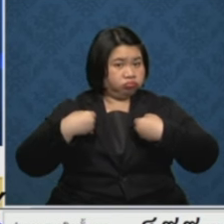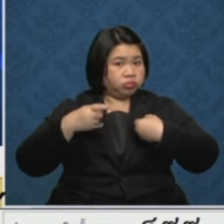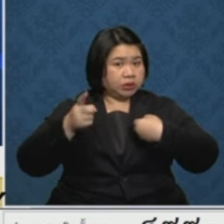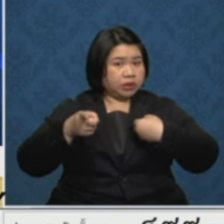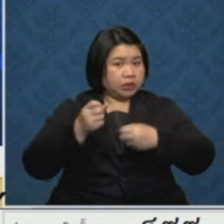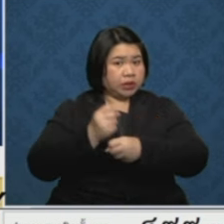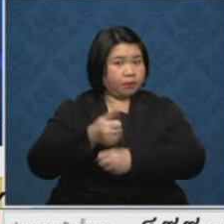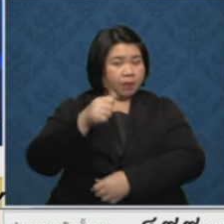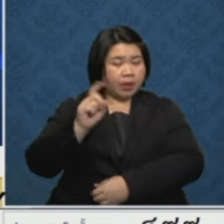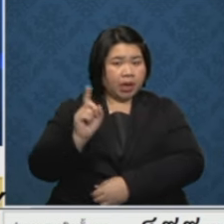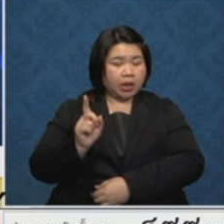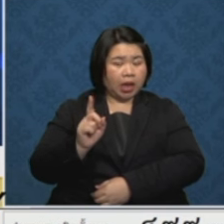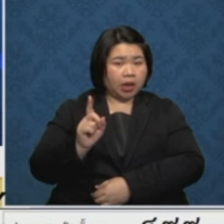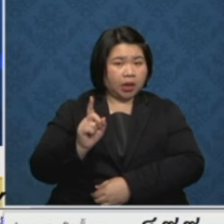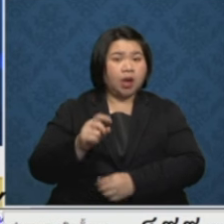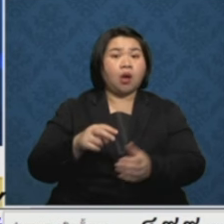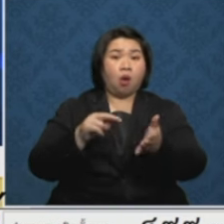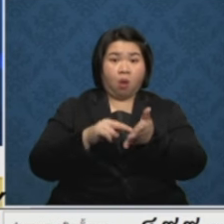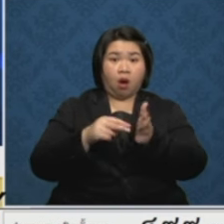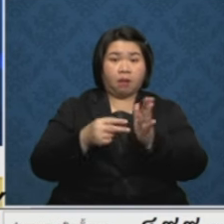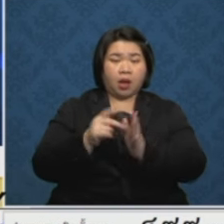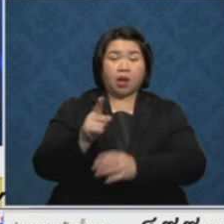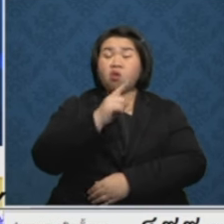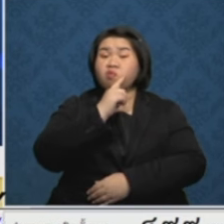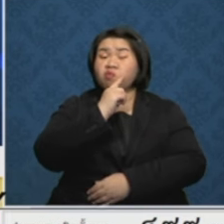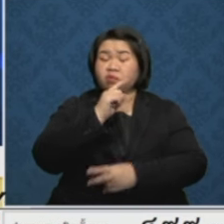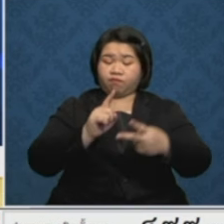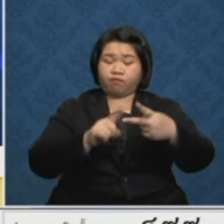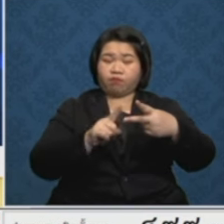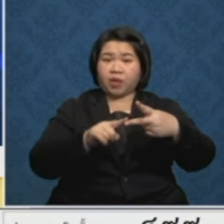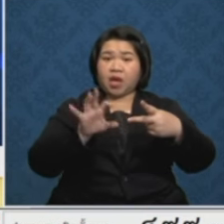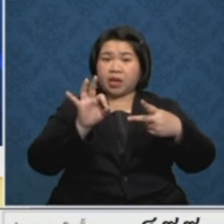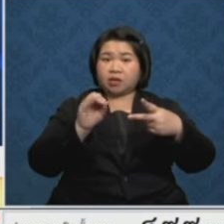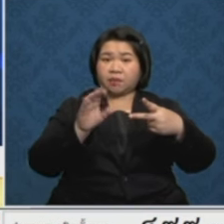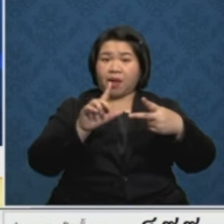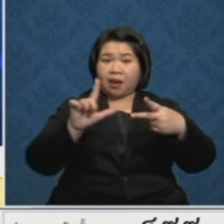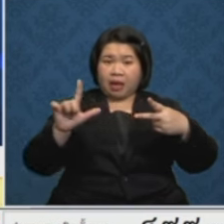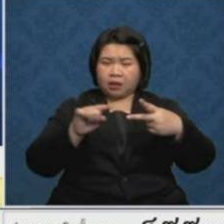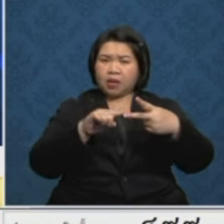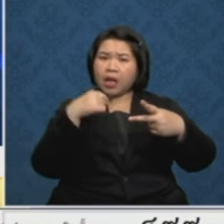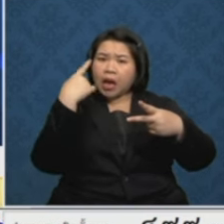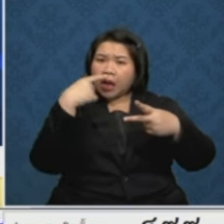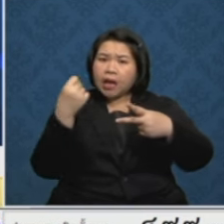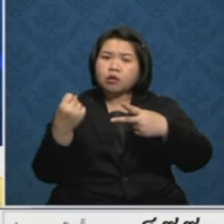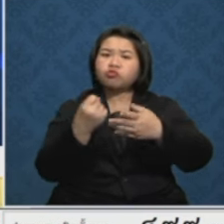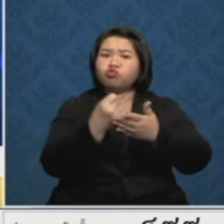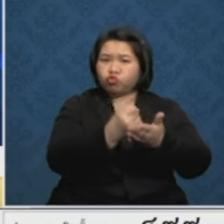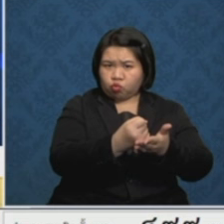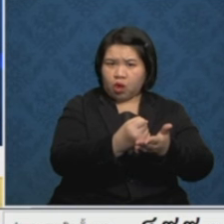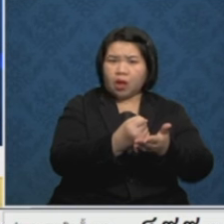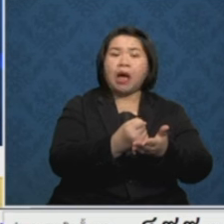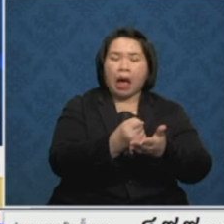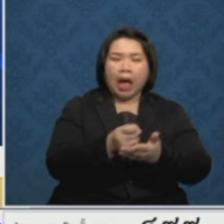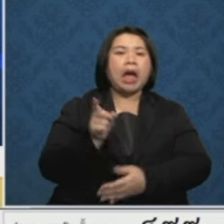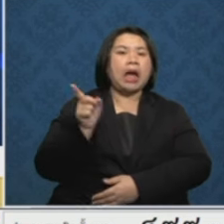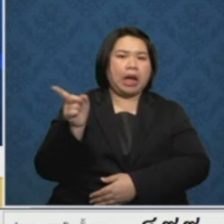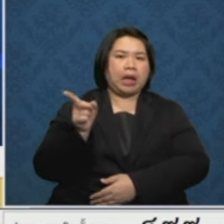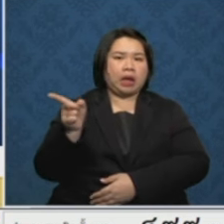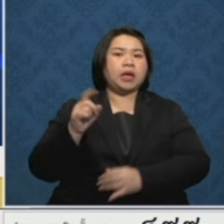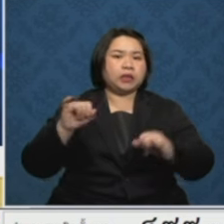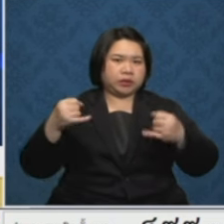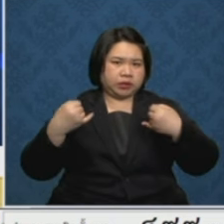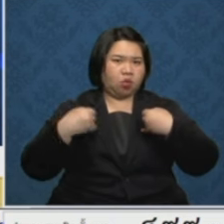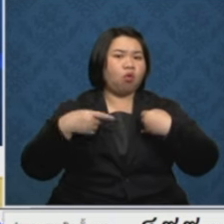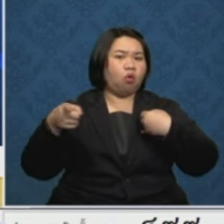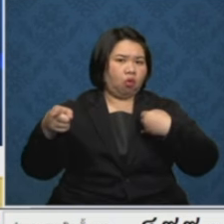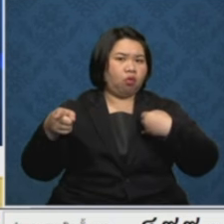นี้ก็อาจจะตีความได้ว่าคนที่จะเข้ามาช่วยในการพัฒนาระบบเขาก็จะกลายมาเป็นเจ้าของระบบใน